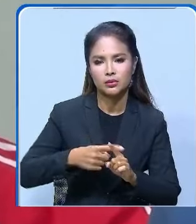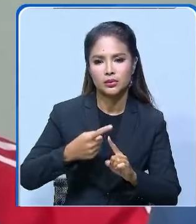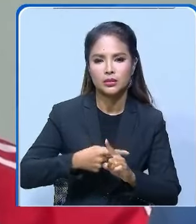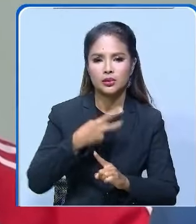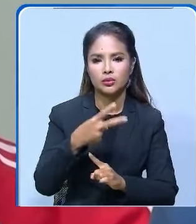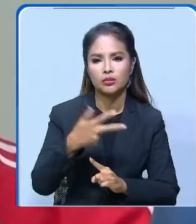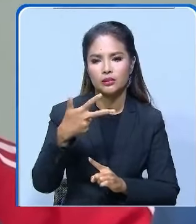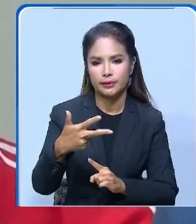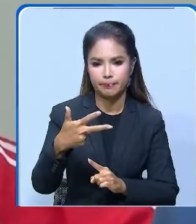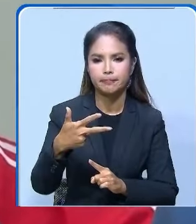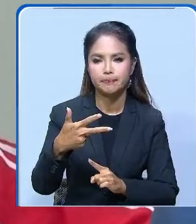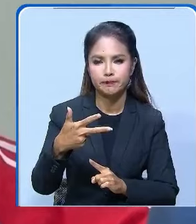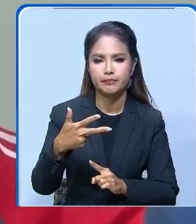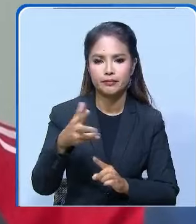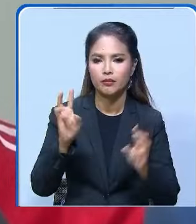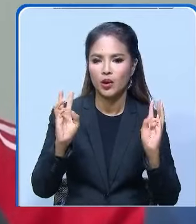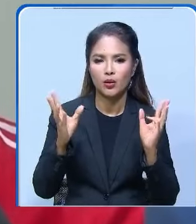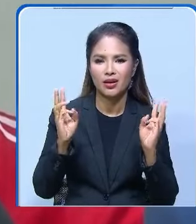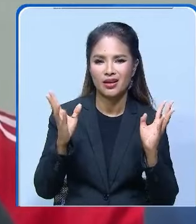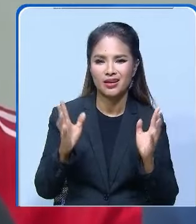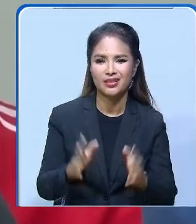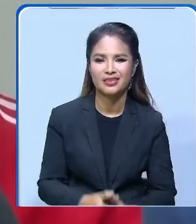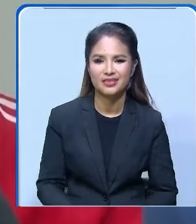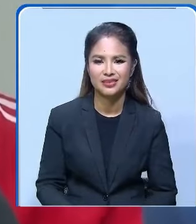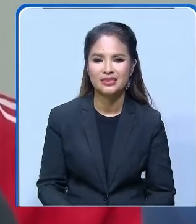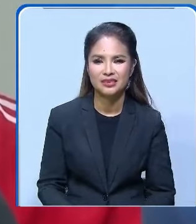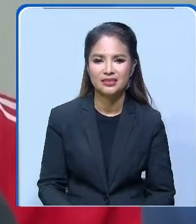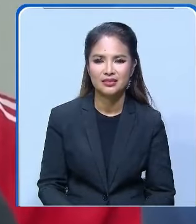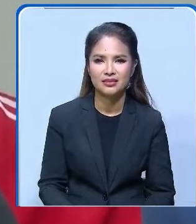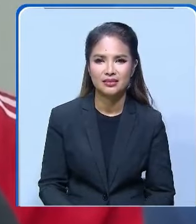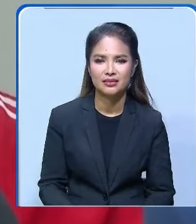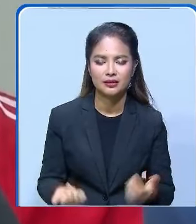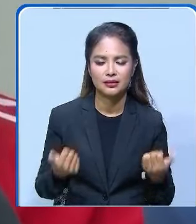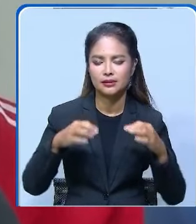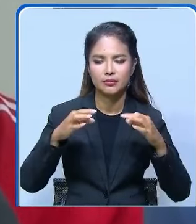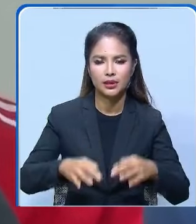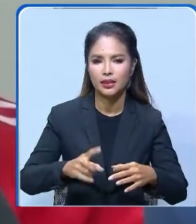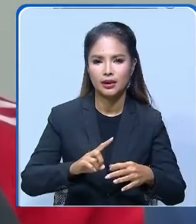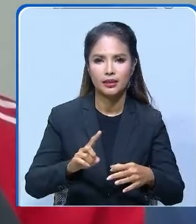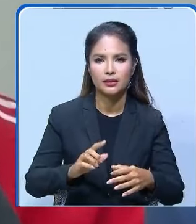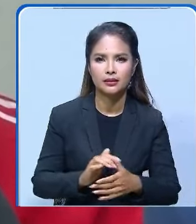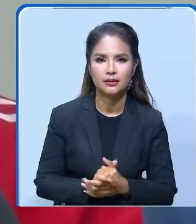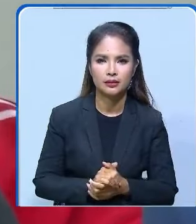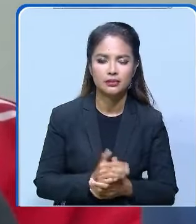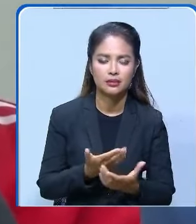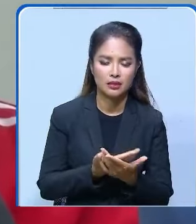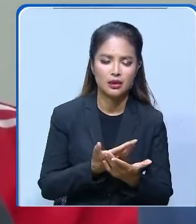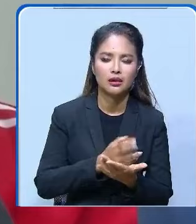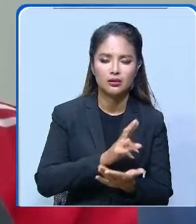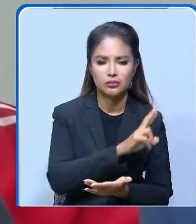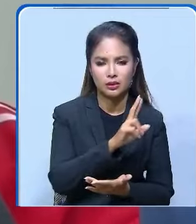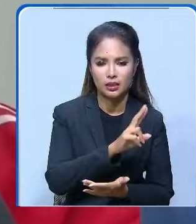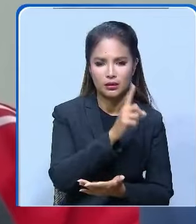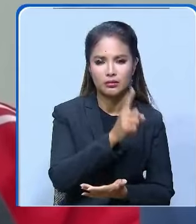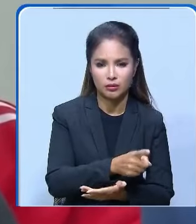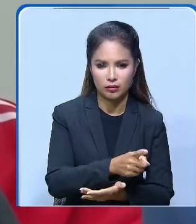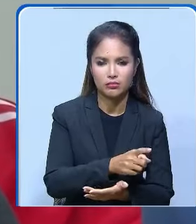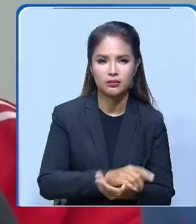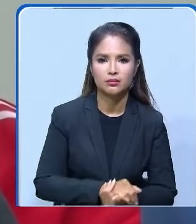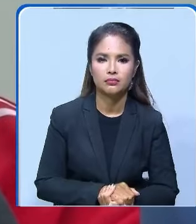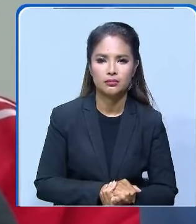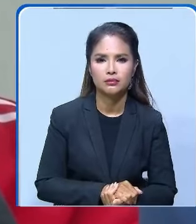เดือน ใช่ ยังไม่ว่างเลย ยังไม่ว่าง เลยตัดสินใจเราเดือดร้อนยังไงอะ ก็เงินมันต้องใช้อะค่ะคือว่า